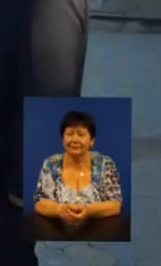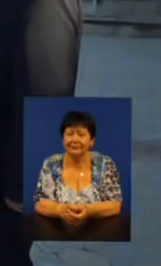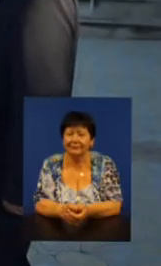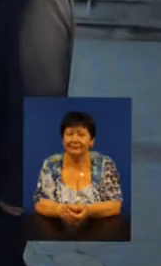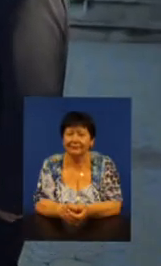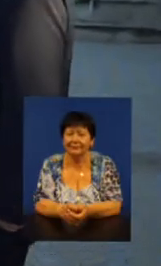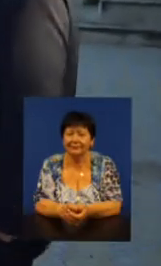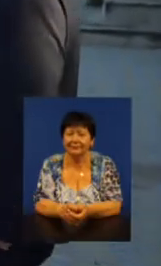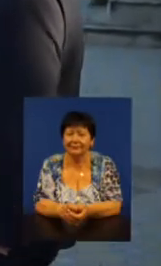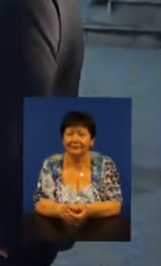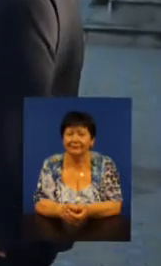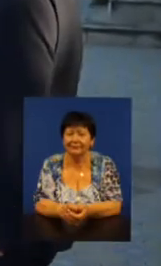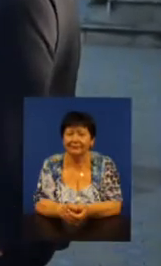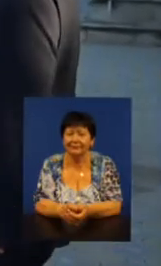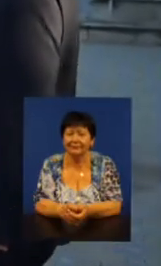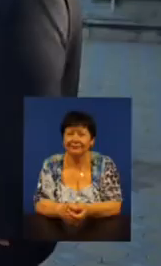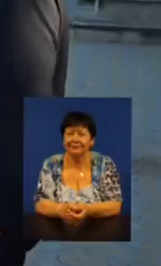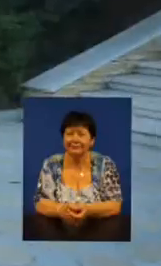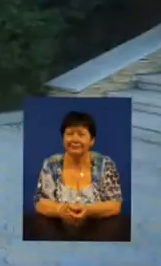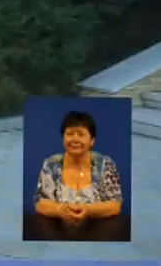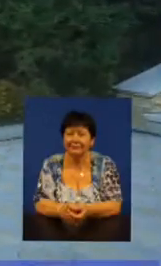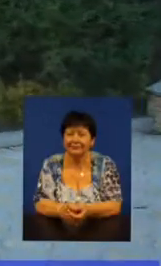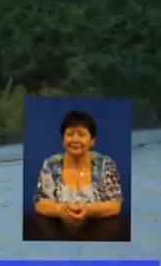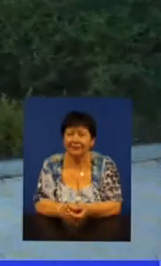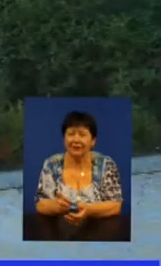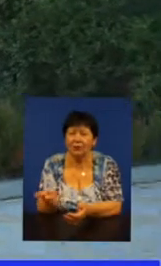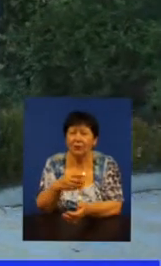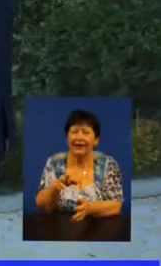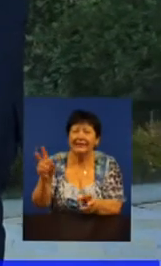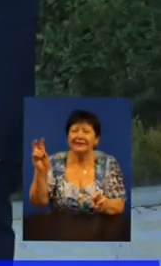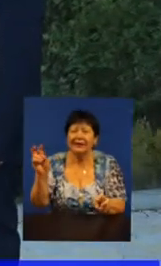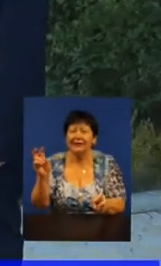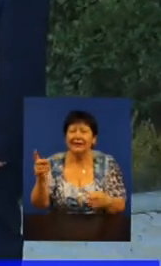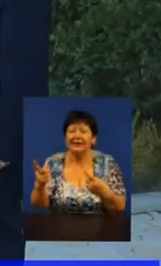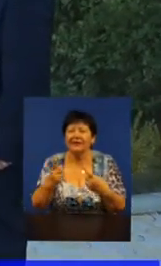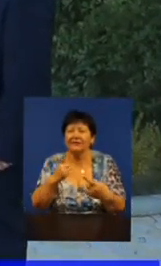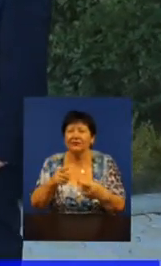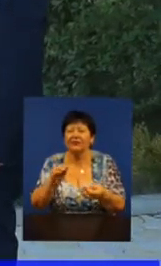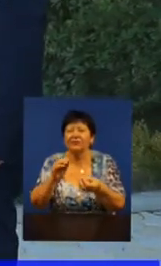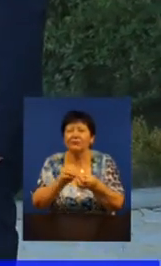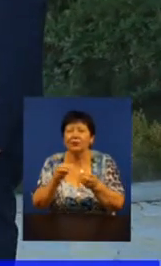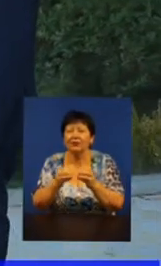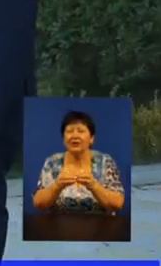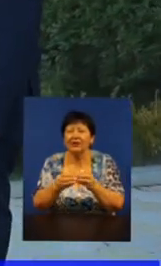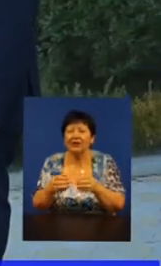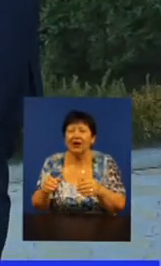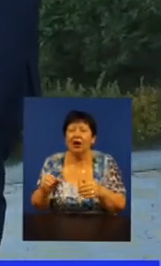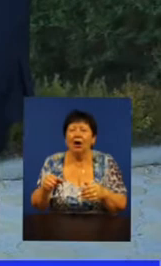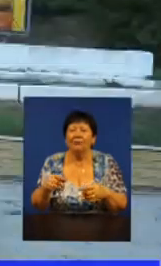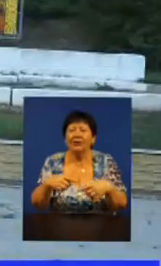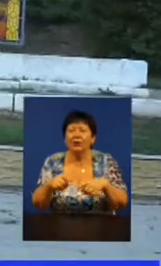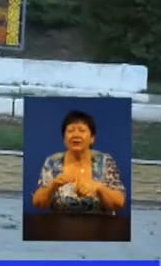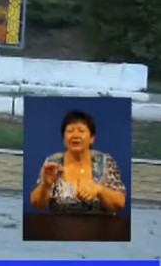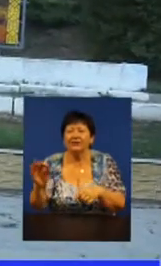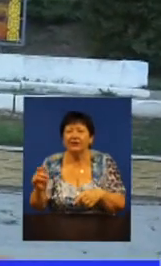праздники, то люди негде им сидеть. Una din temele de discuție a fost și problemele de ordin social a orașului